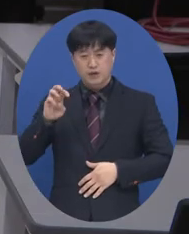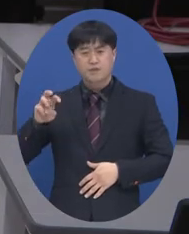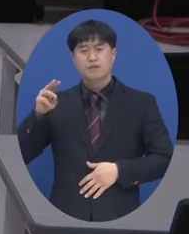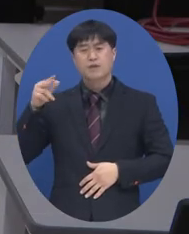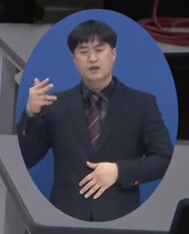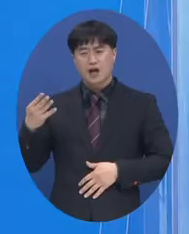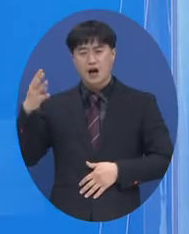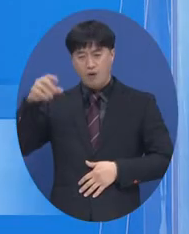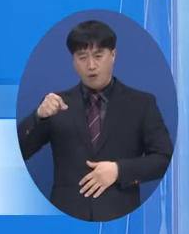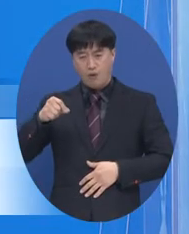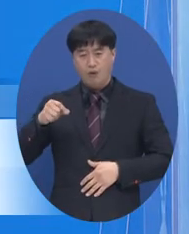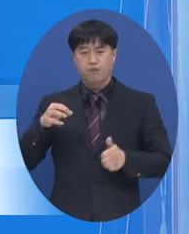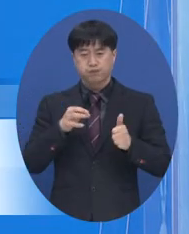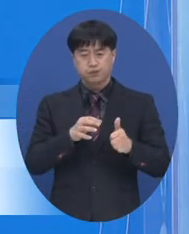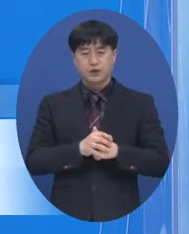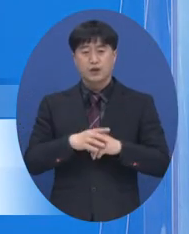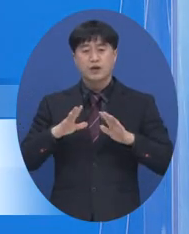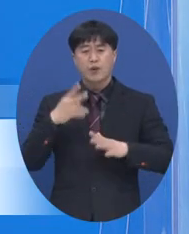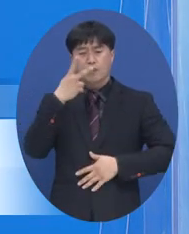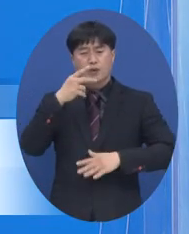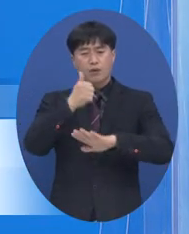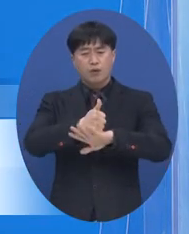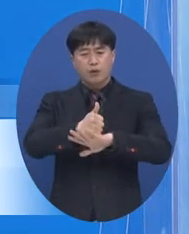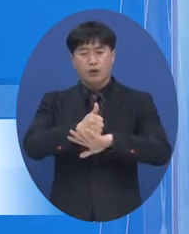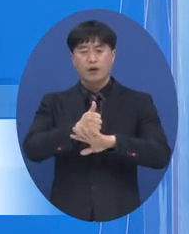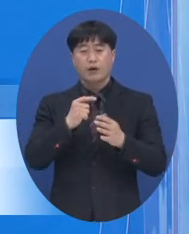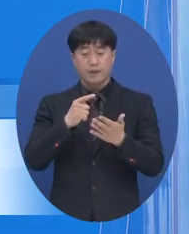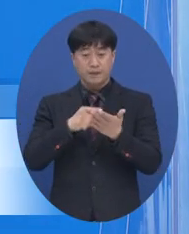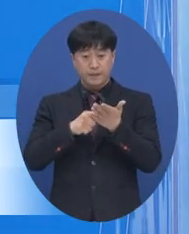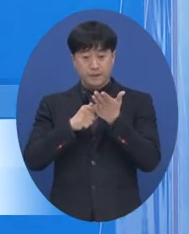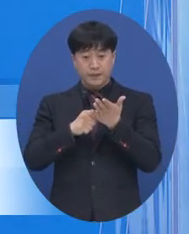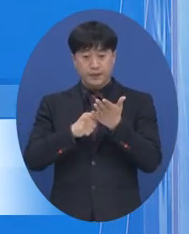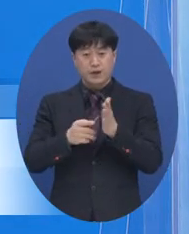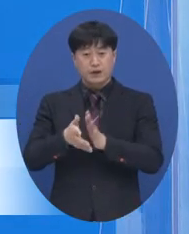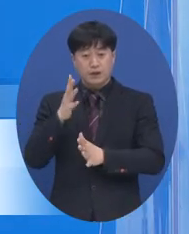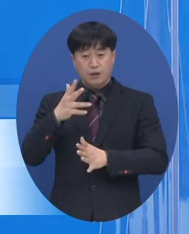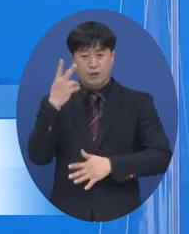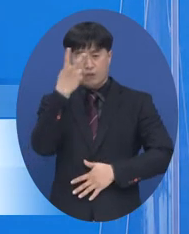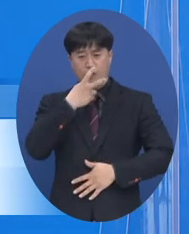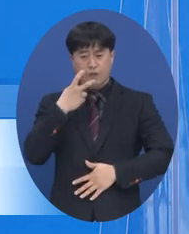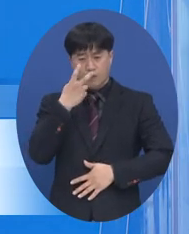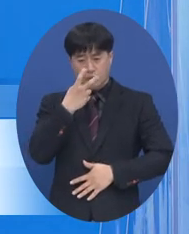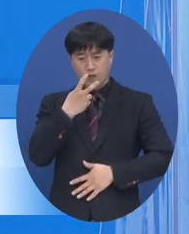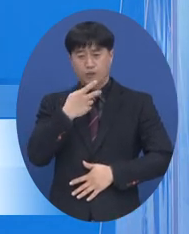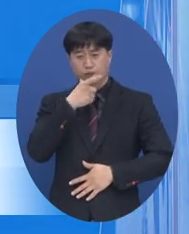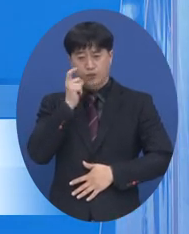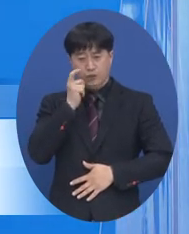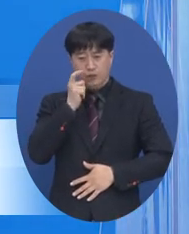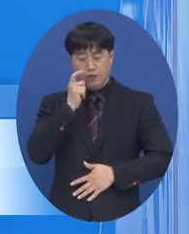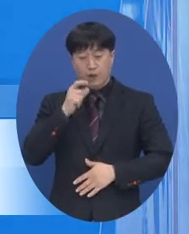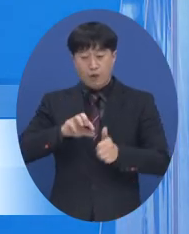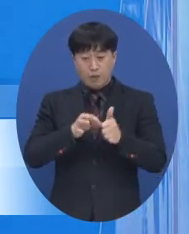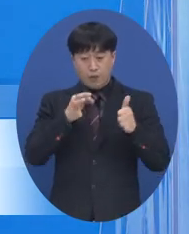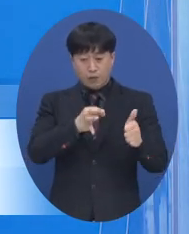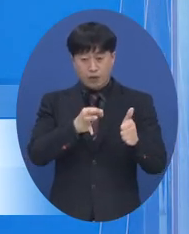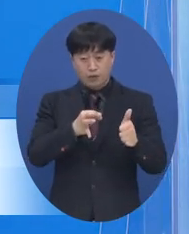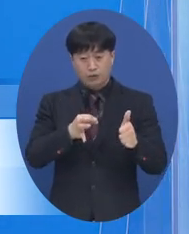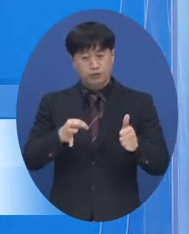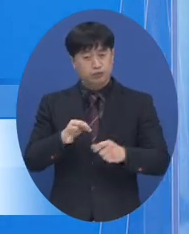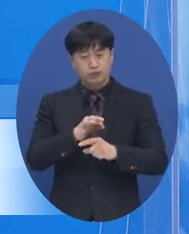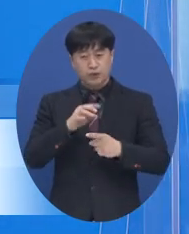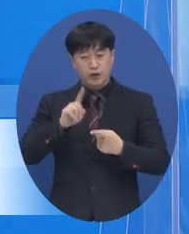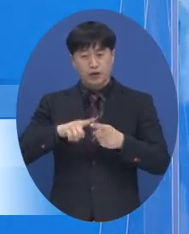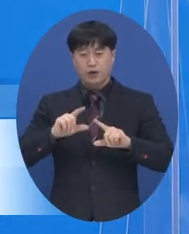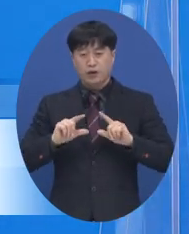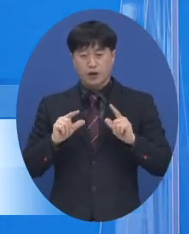해당합니다. 이번 감사 결과를 보면 시설물 관리가 미흡하고 과태료를 부적정하게